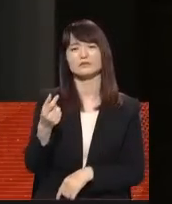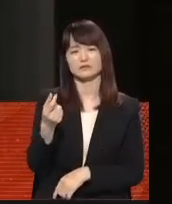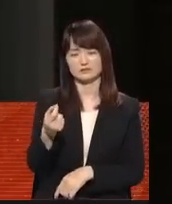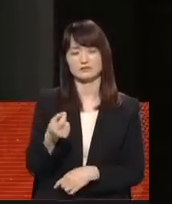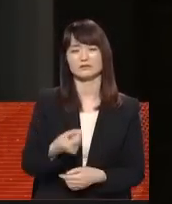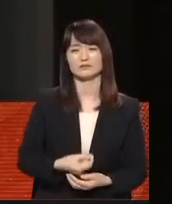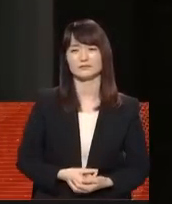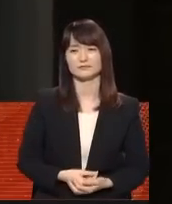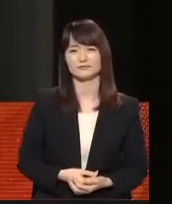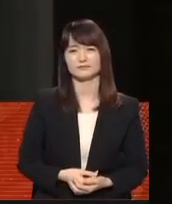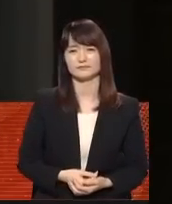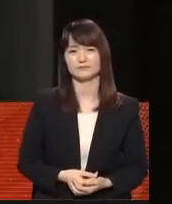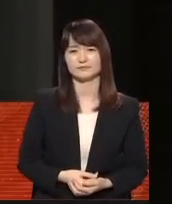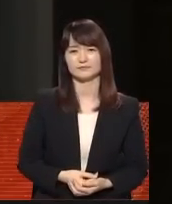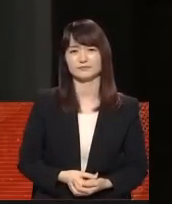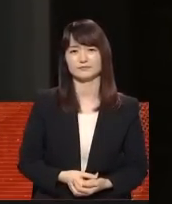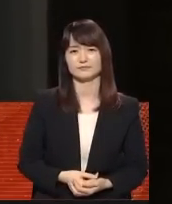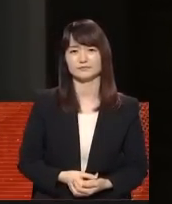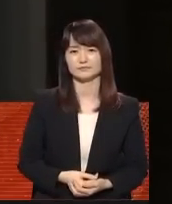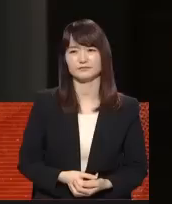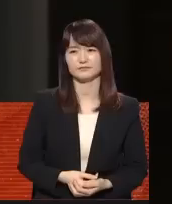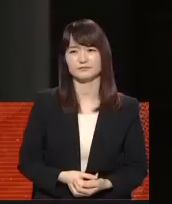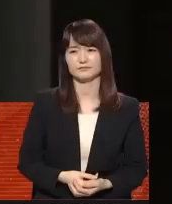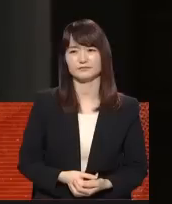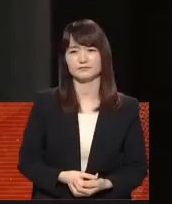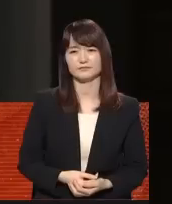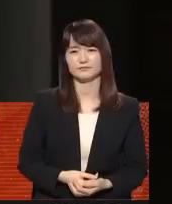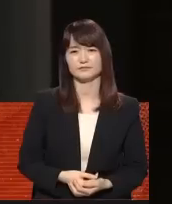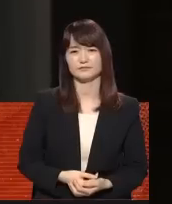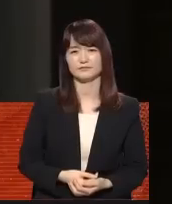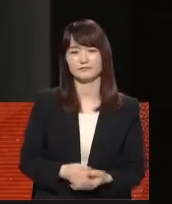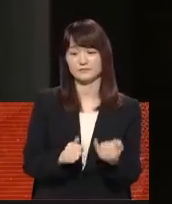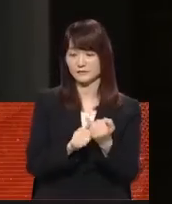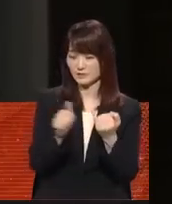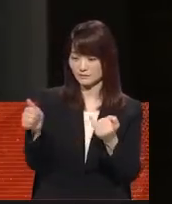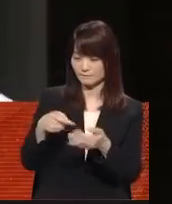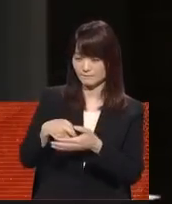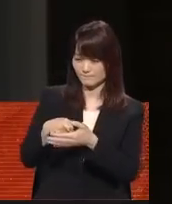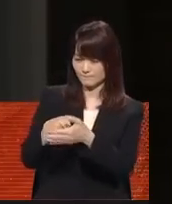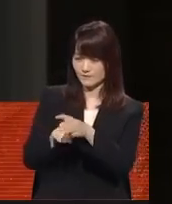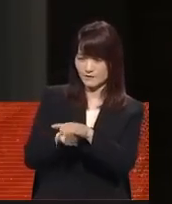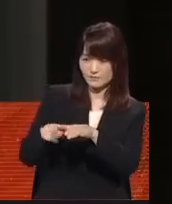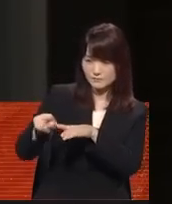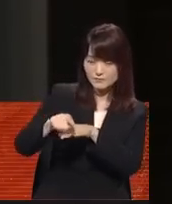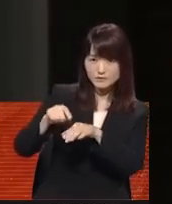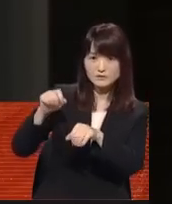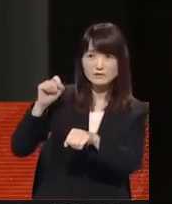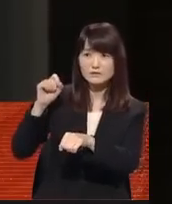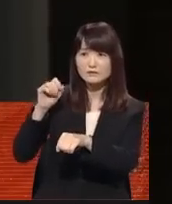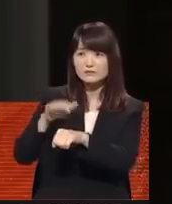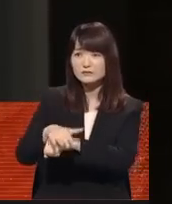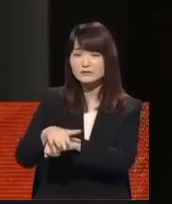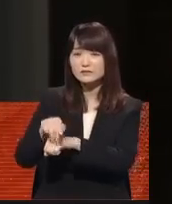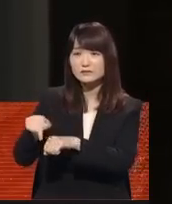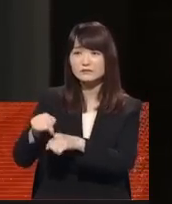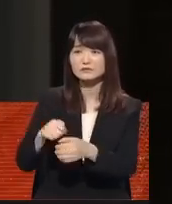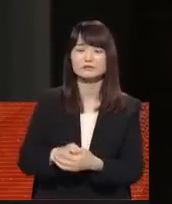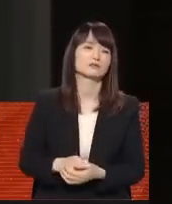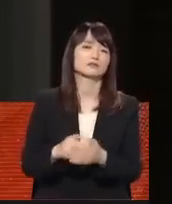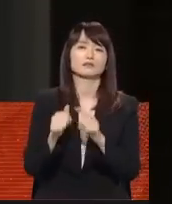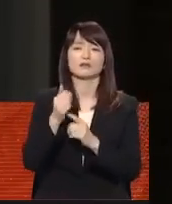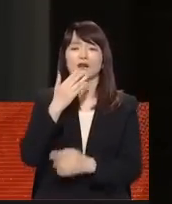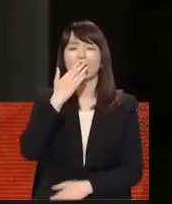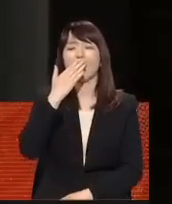말씀하시네요 아니 소장님 이게 진취적인 성향이었다면서 이게 사람이 막 하품을 막 하고 막